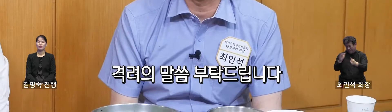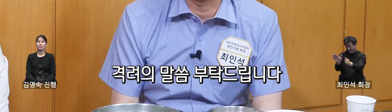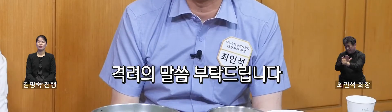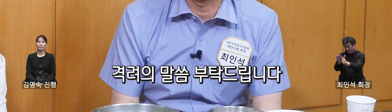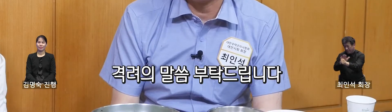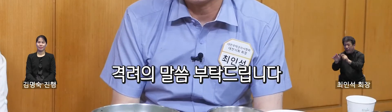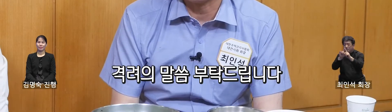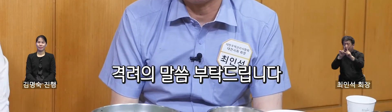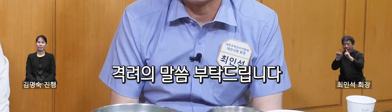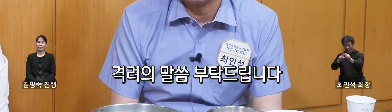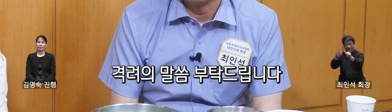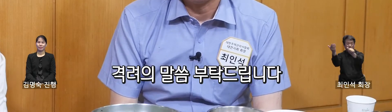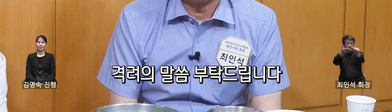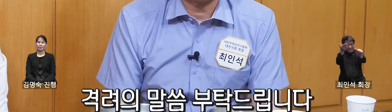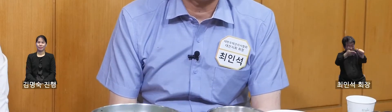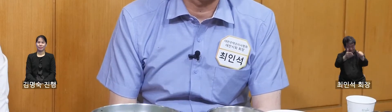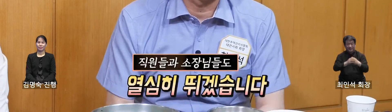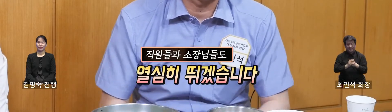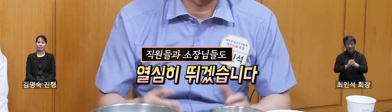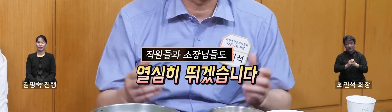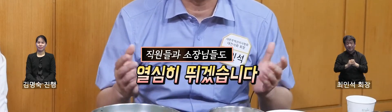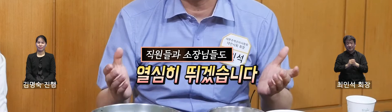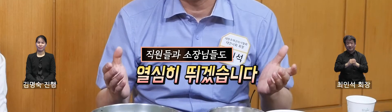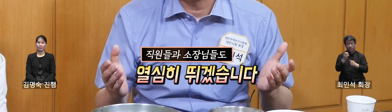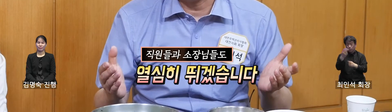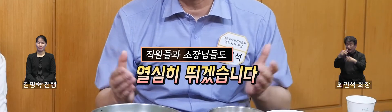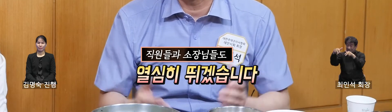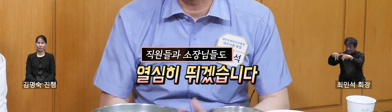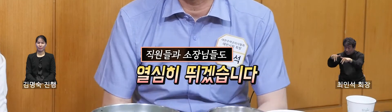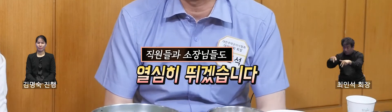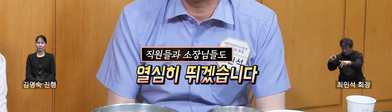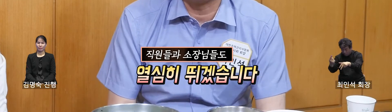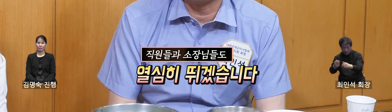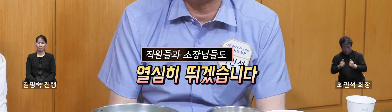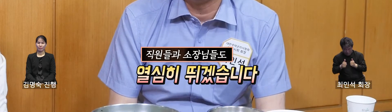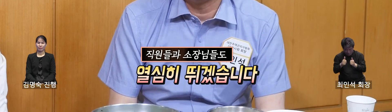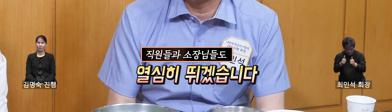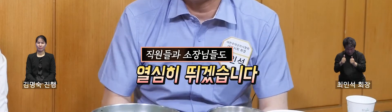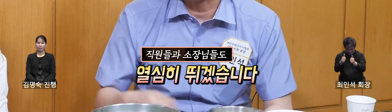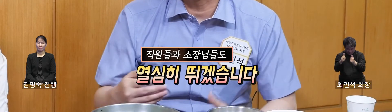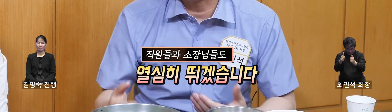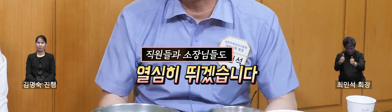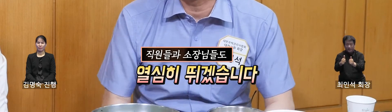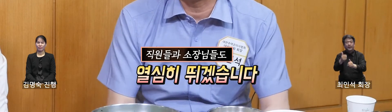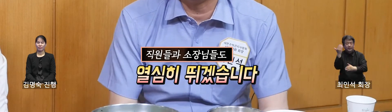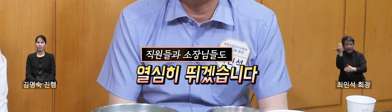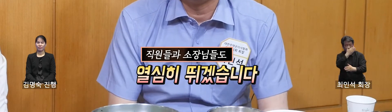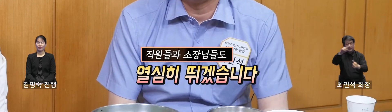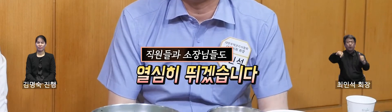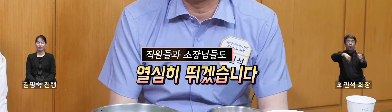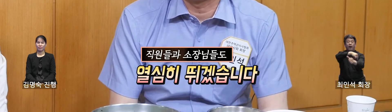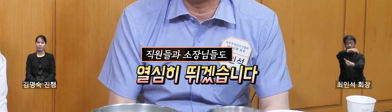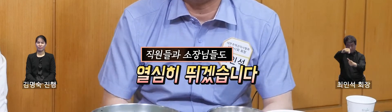말씀 부탁을 좀 드리겠습니다. 나아가서 우리 직원들도 열심히 소장님들과 쾌적한